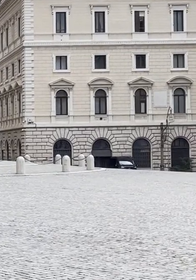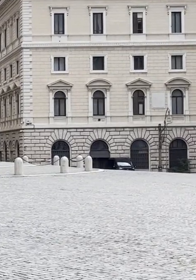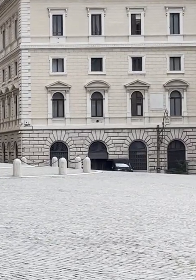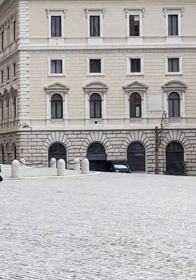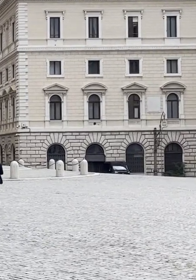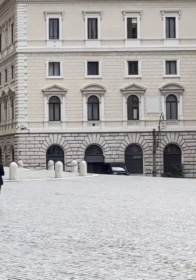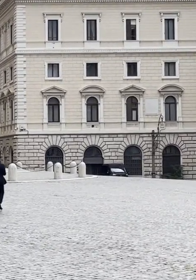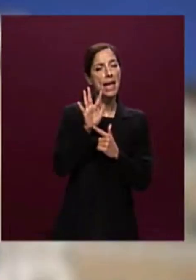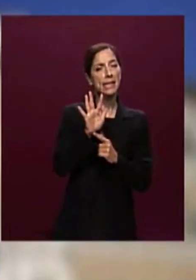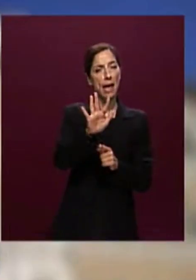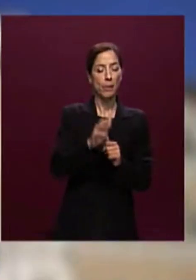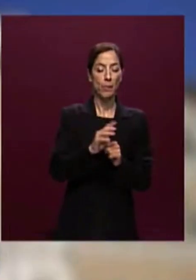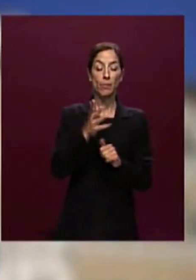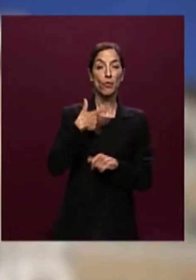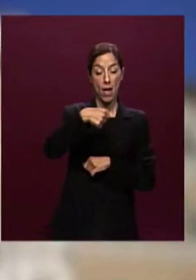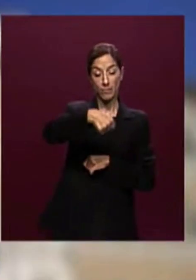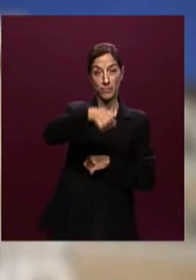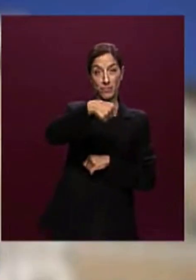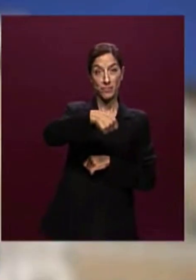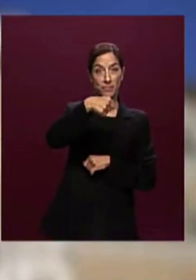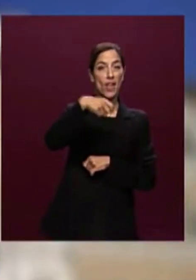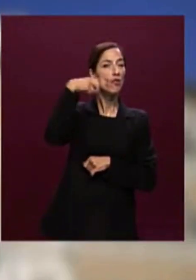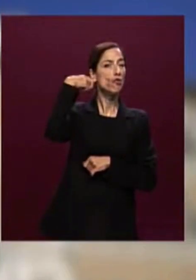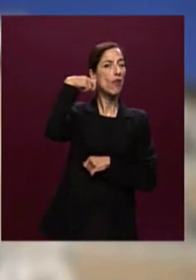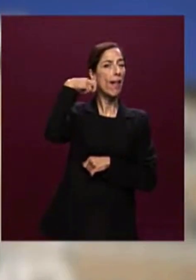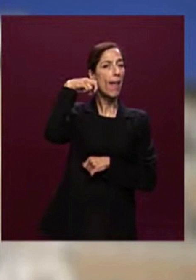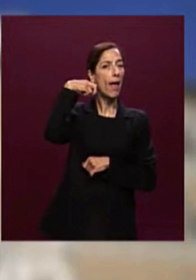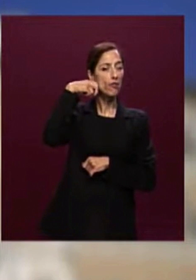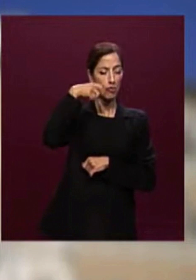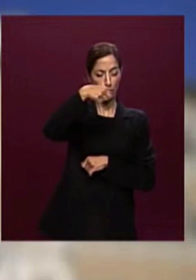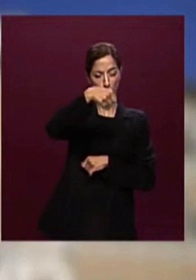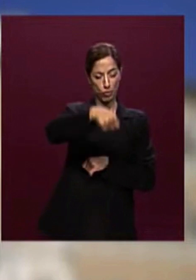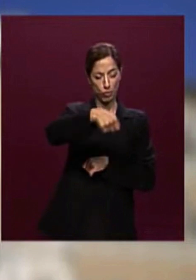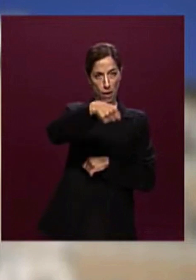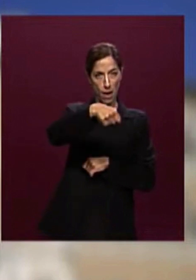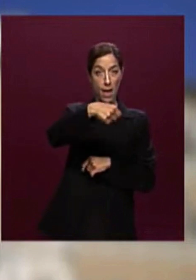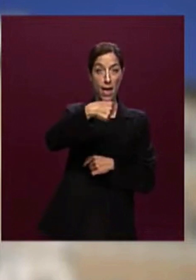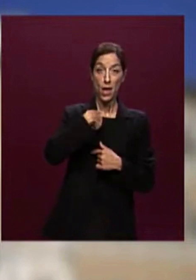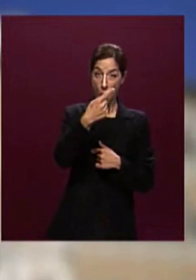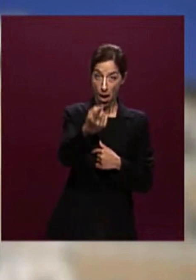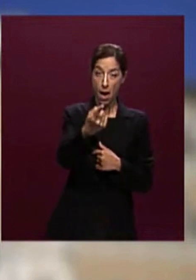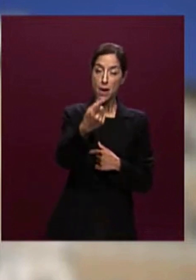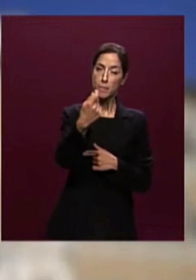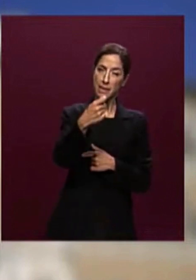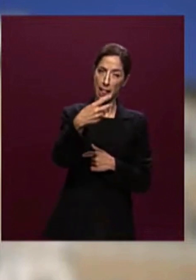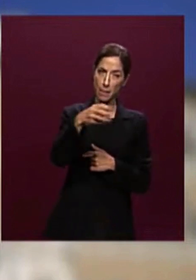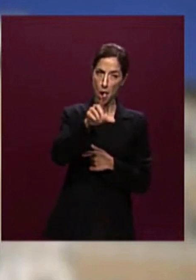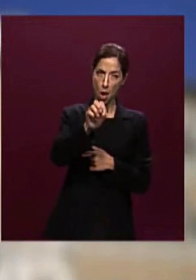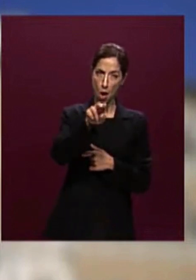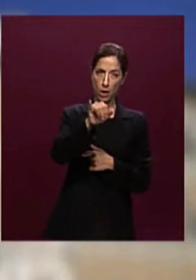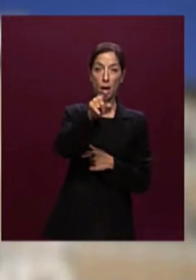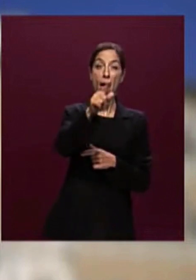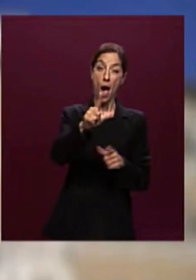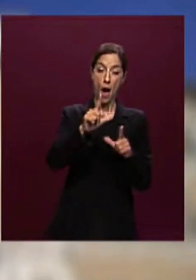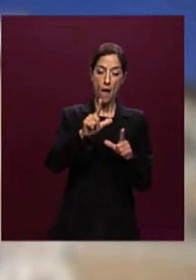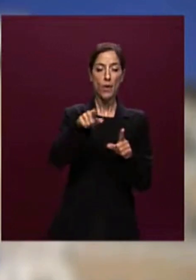Ah. Abbiamo un cesso di ciliegie, io e lei, presidente Meloni. Lei mi offre le ciliegie, lei mangia le ciliegie più